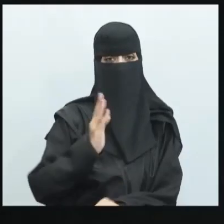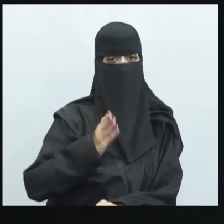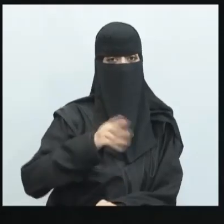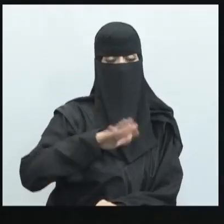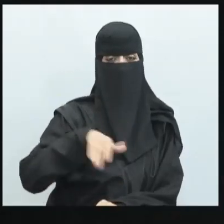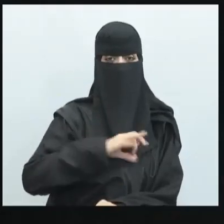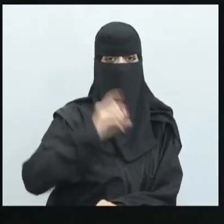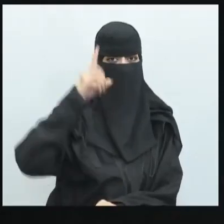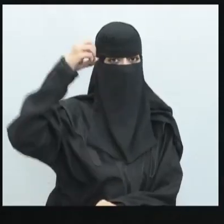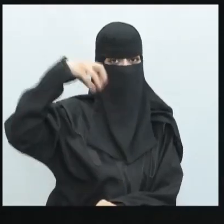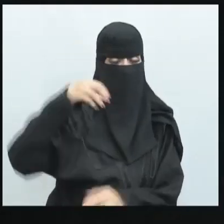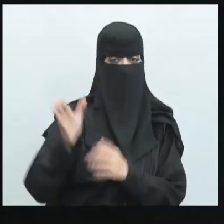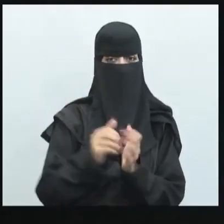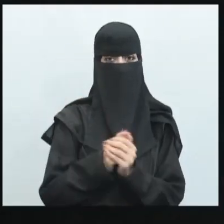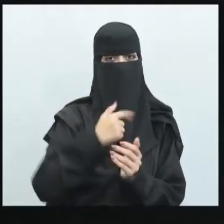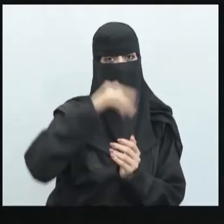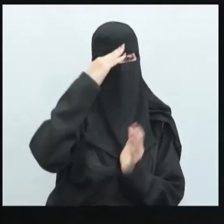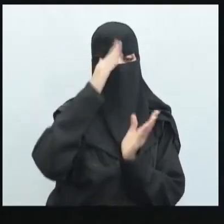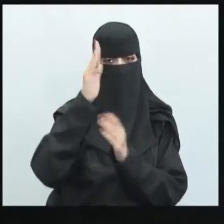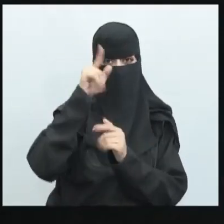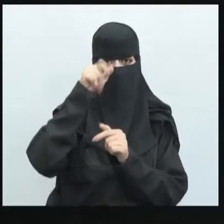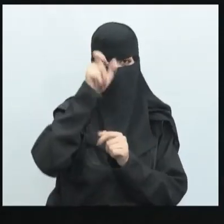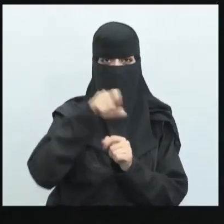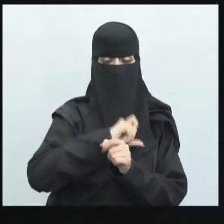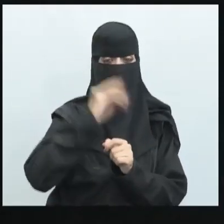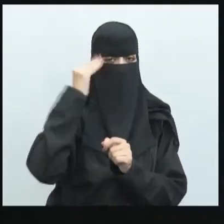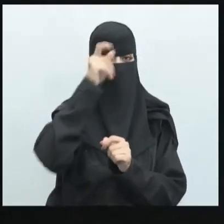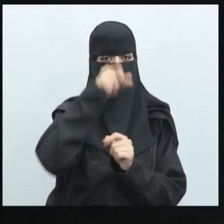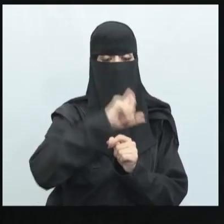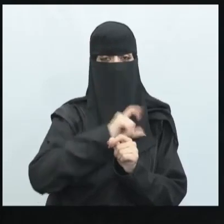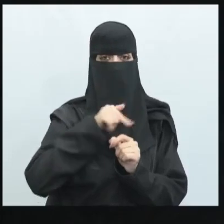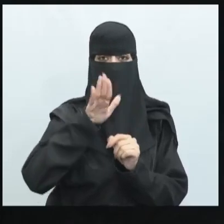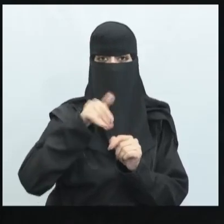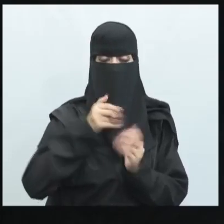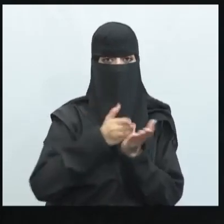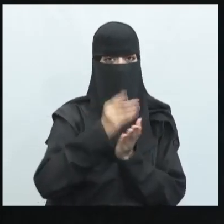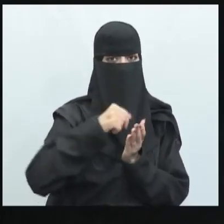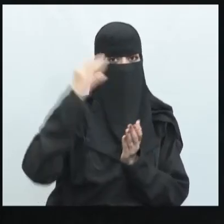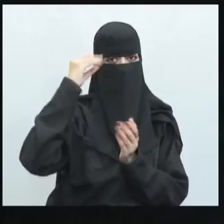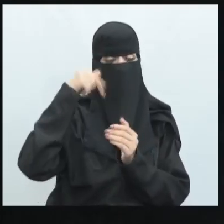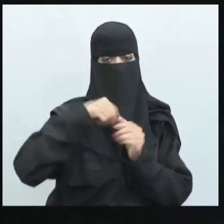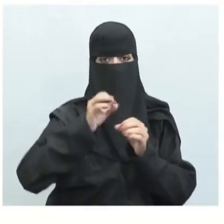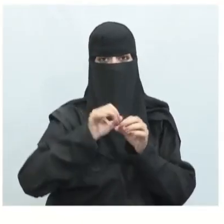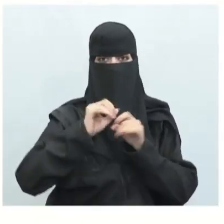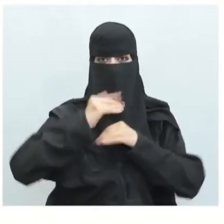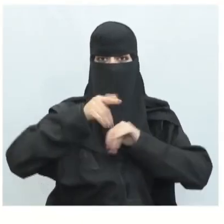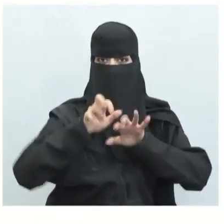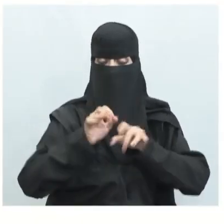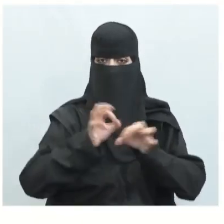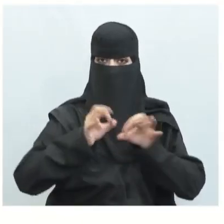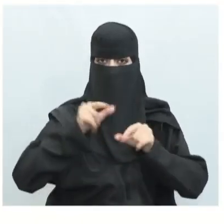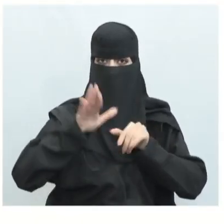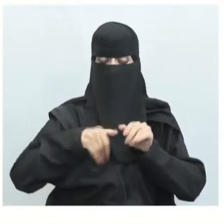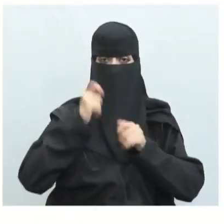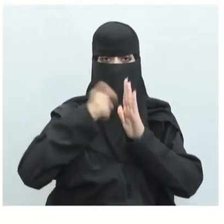السلام عليكم ورحمه الله وبركاته مرحبا بكم اعزائي الطلاب والطالبات في مساري علوم الحاسب والهندسه في مقرر